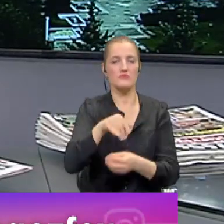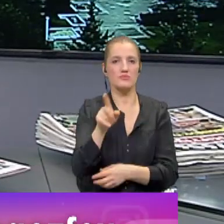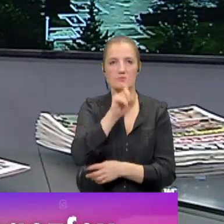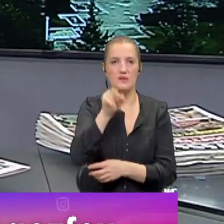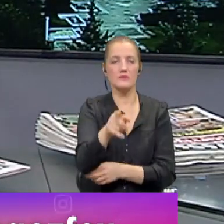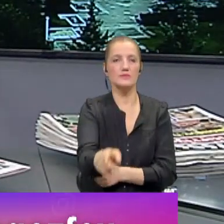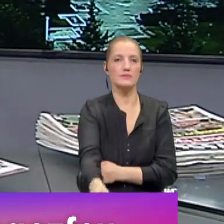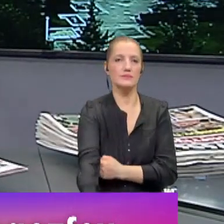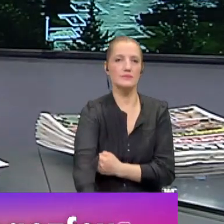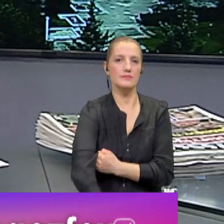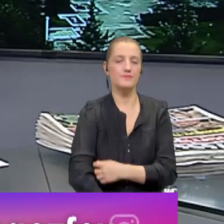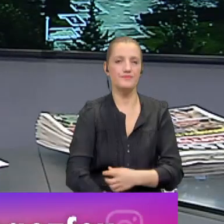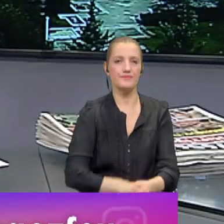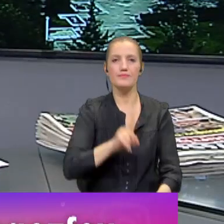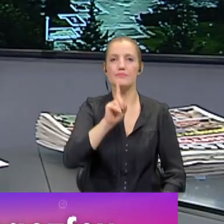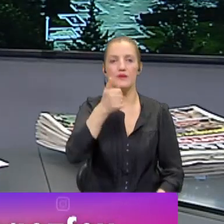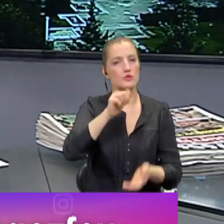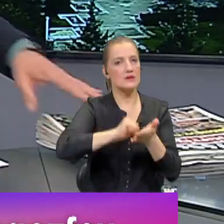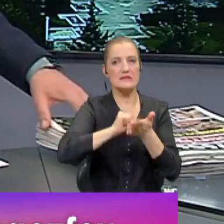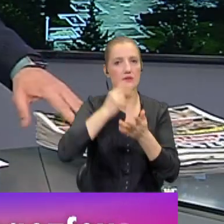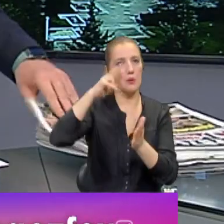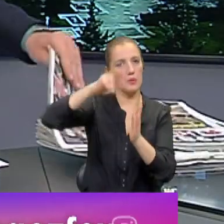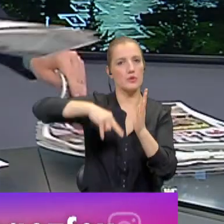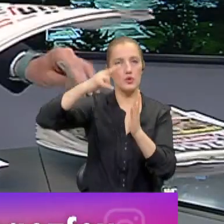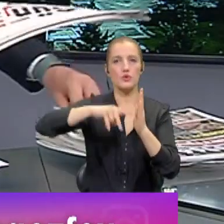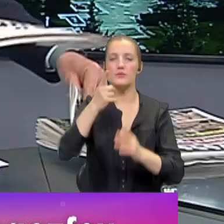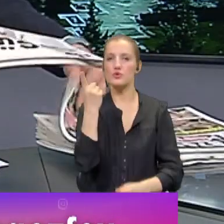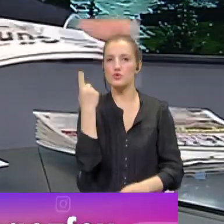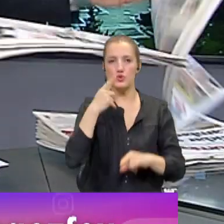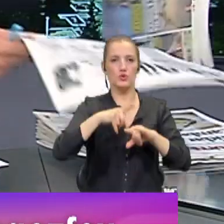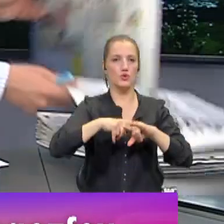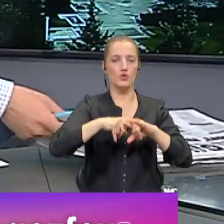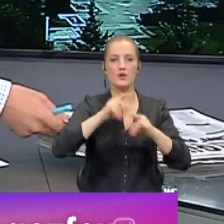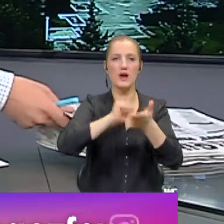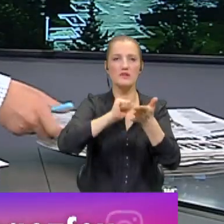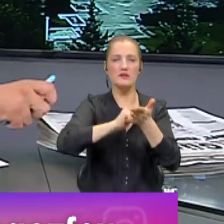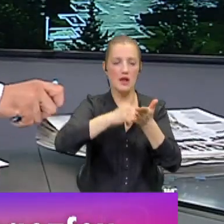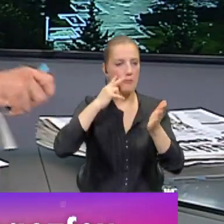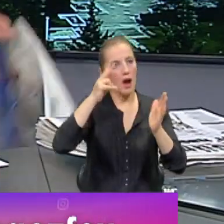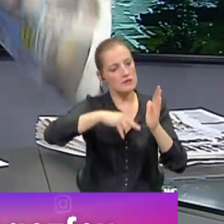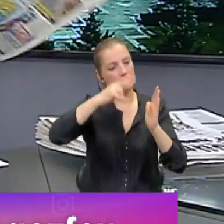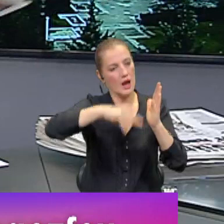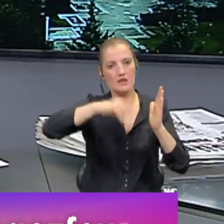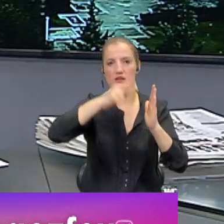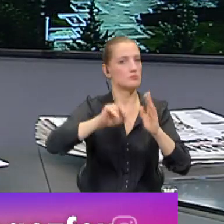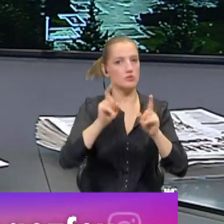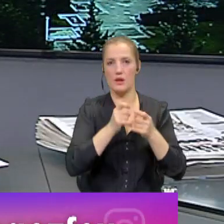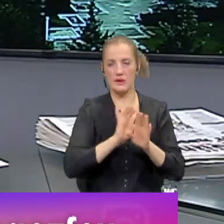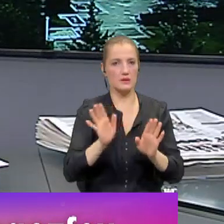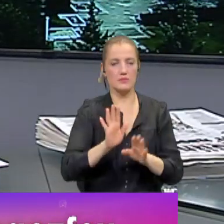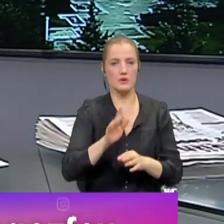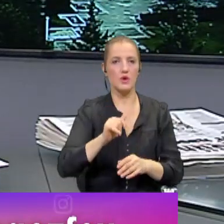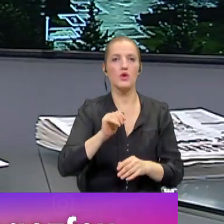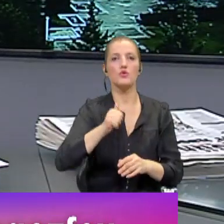izleyicilerimiz de yazıyorlar Birgün Gazetesi'ne okuduk Dün Hürriyet gazetesine baktık baktık bulamadık Hani o güncelle